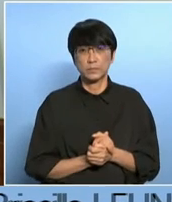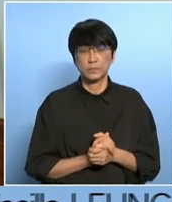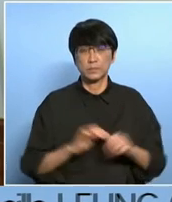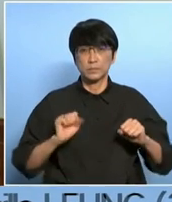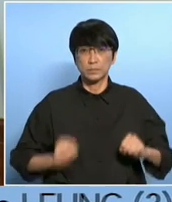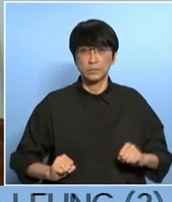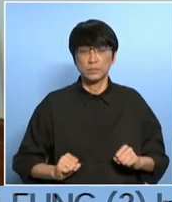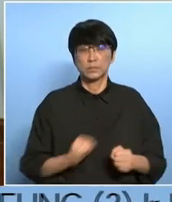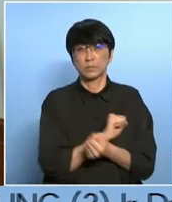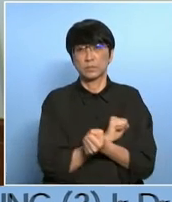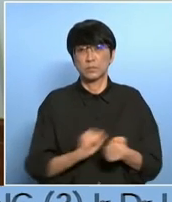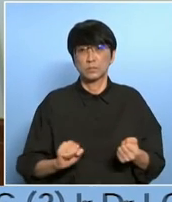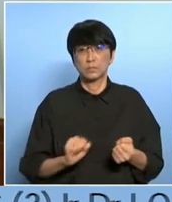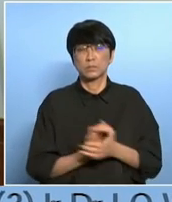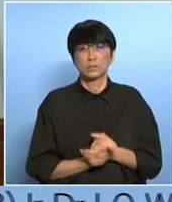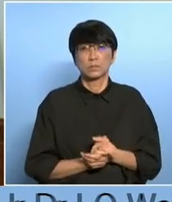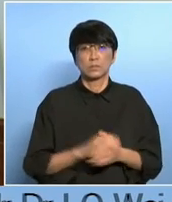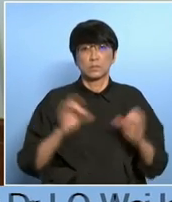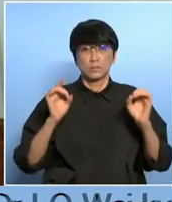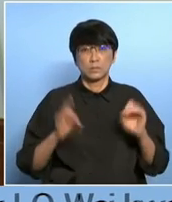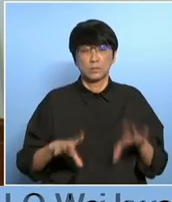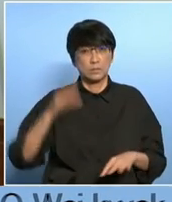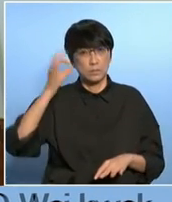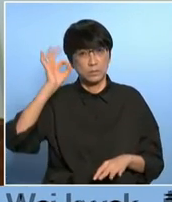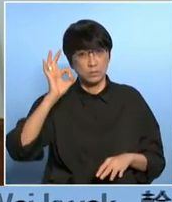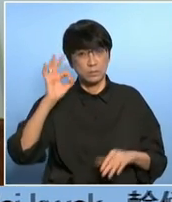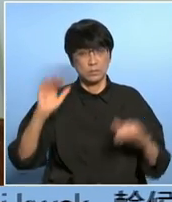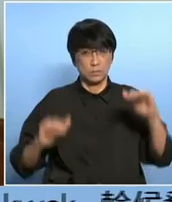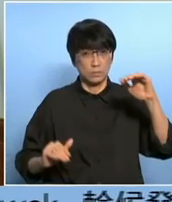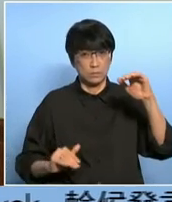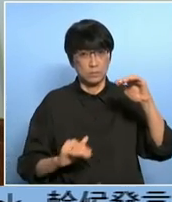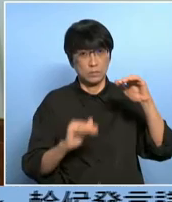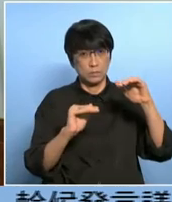決心去解決貧富差距的問題，亦應